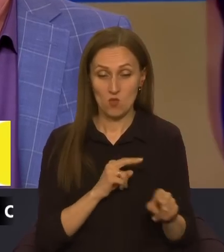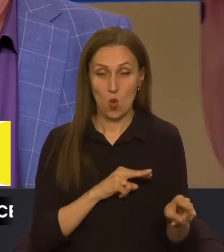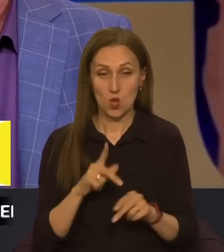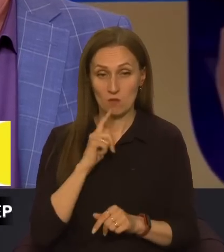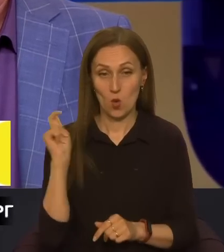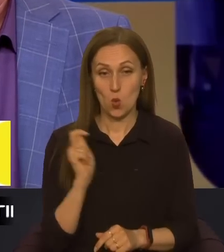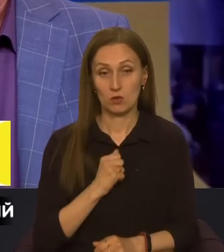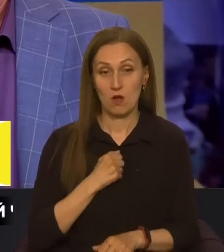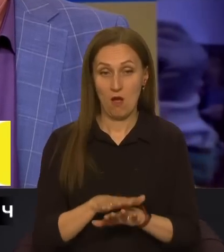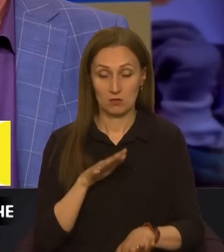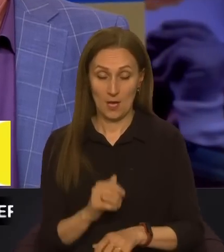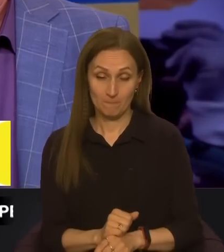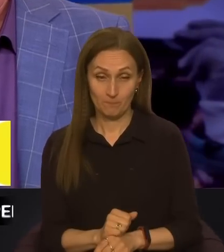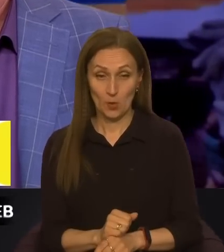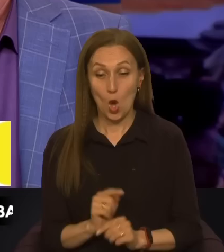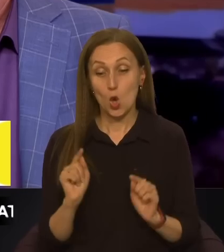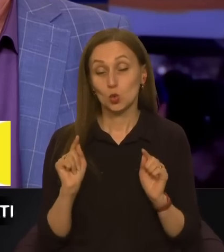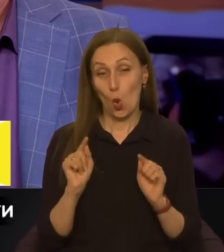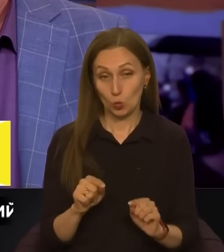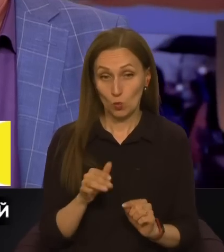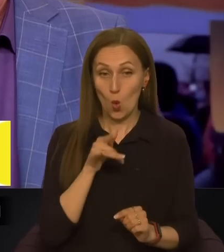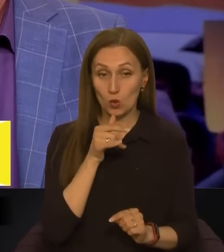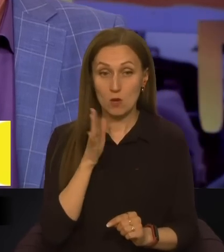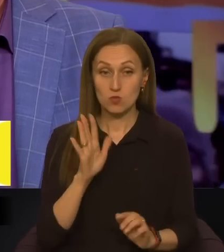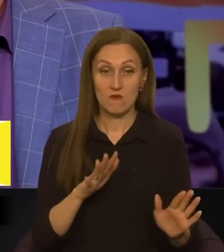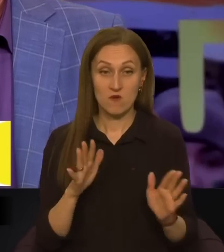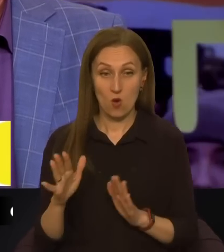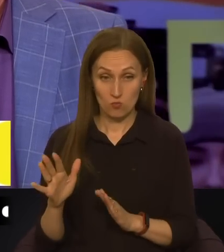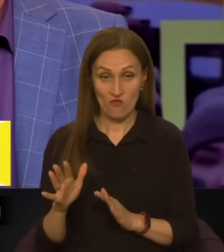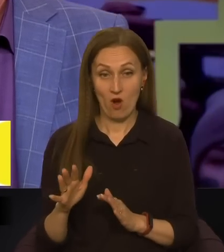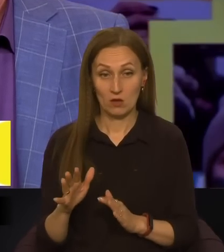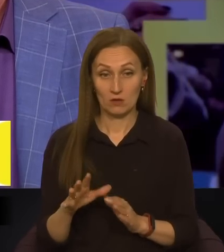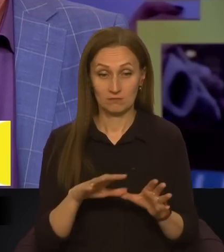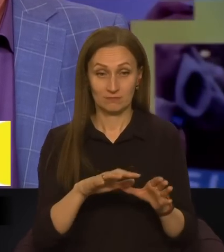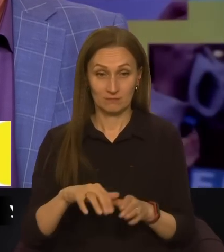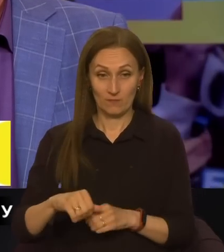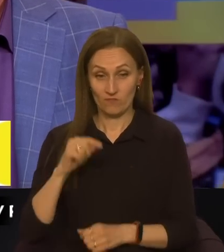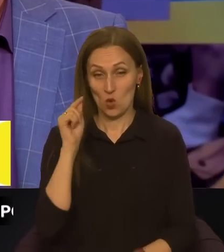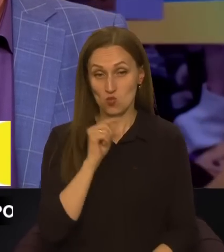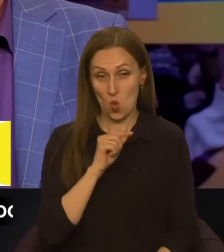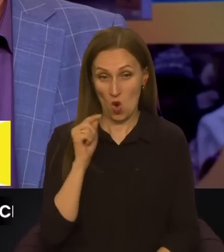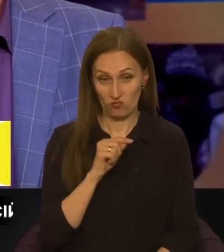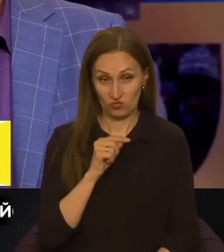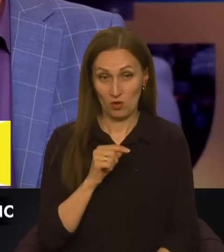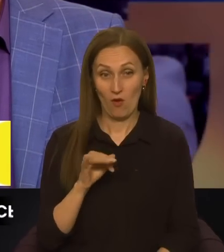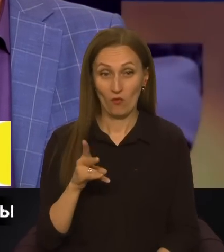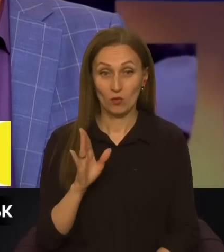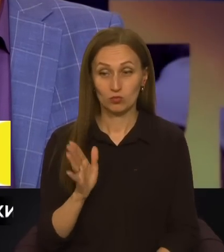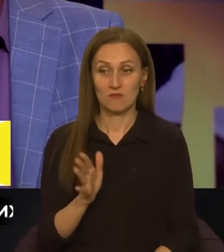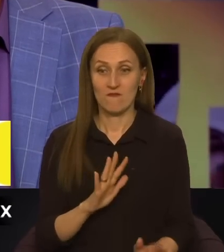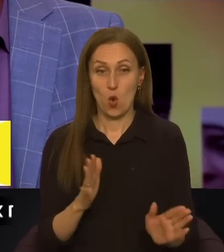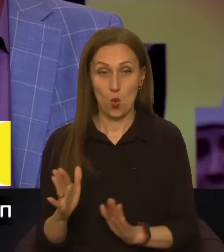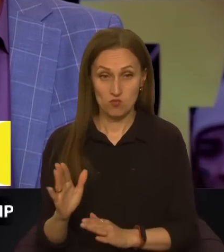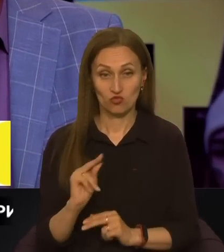контроль української армії. Тому, коли буде відбуватися саме виведення з Луганщини, то воно буде